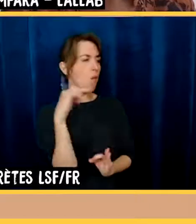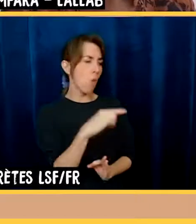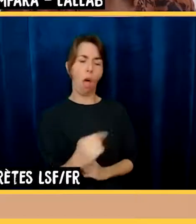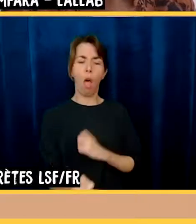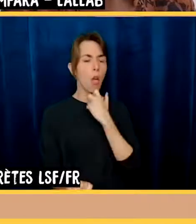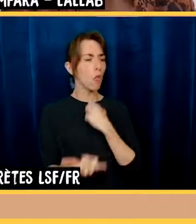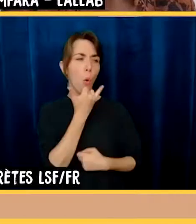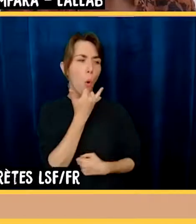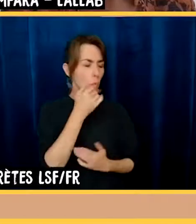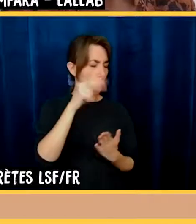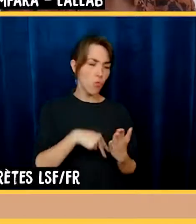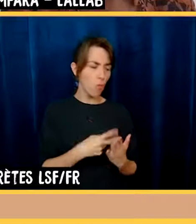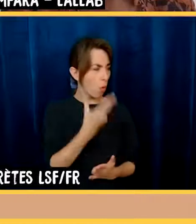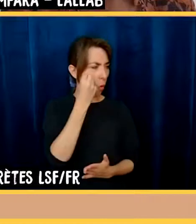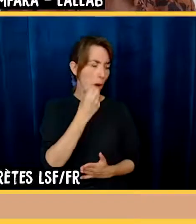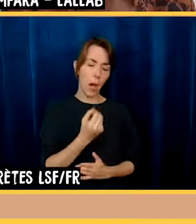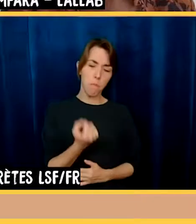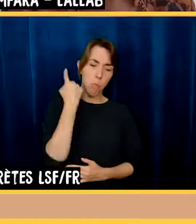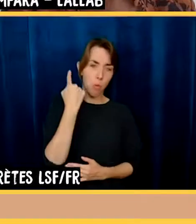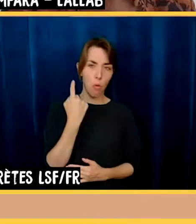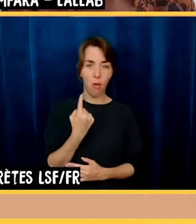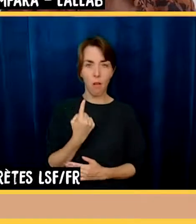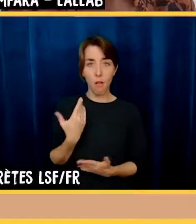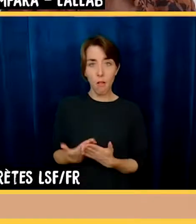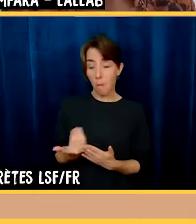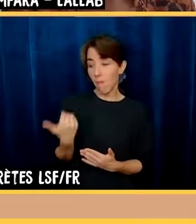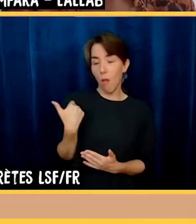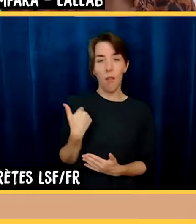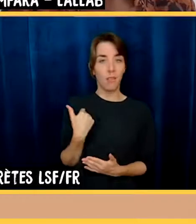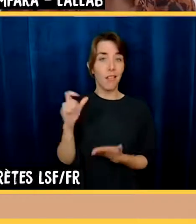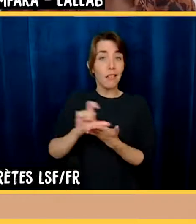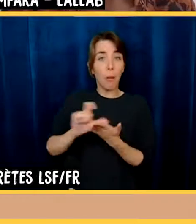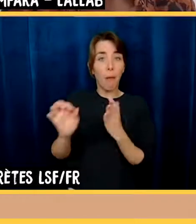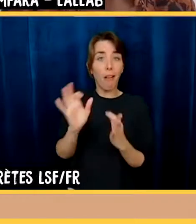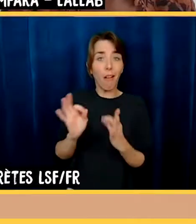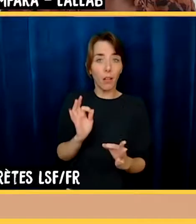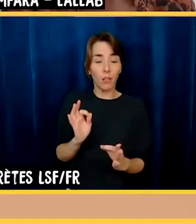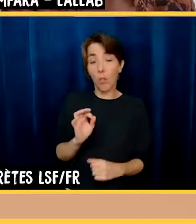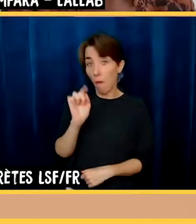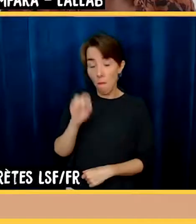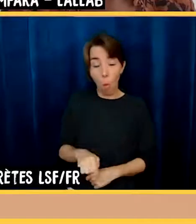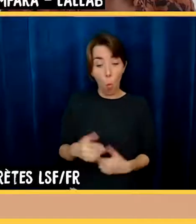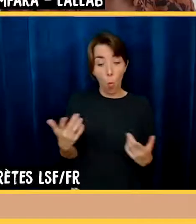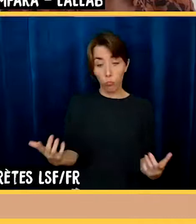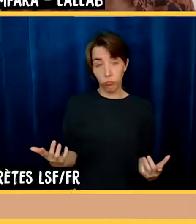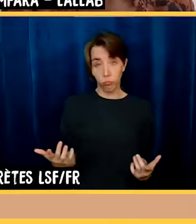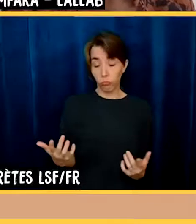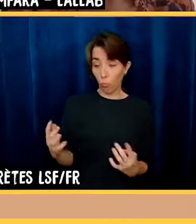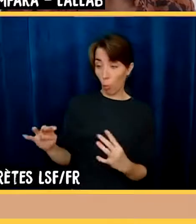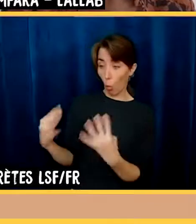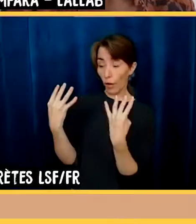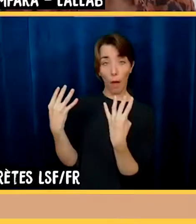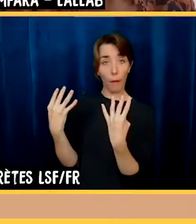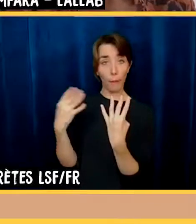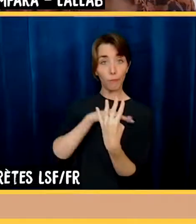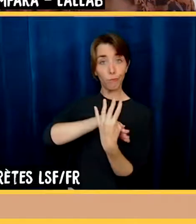mal compris, et qu'en fait, ben, c'est un islam à la carte, comme j'ai dit tout à l'heure. Donc, il faut juste se détacher, en fait,